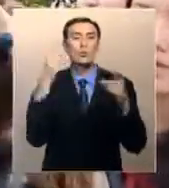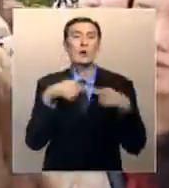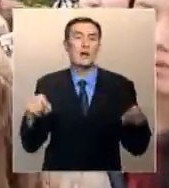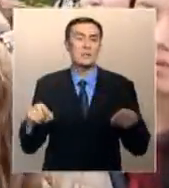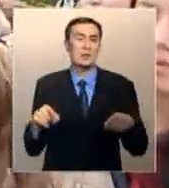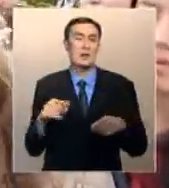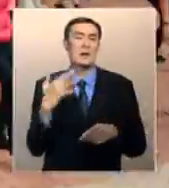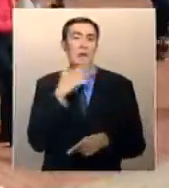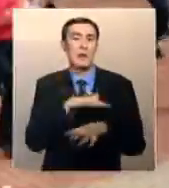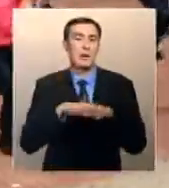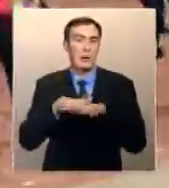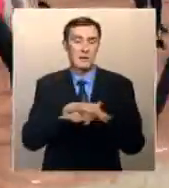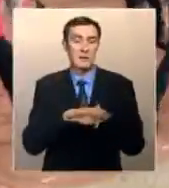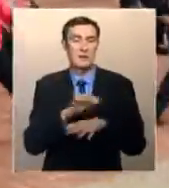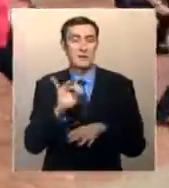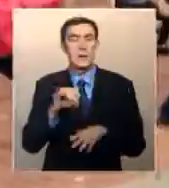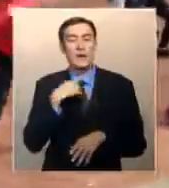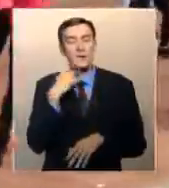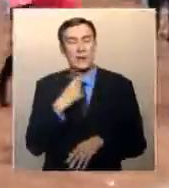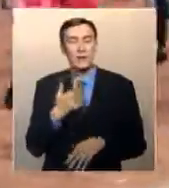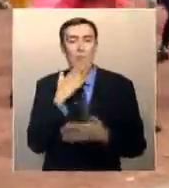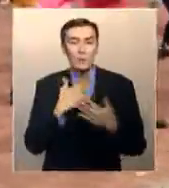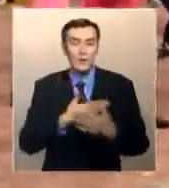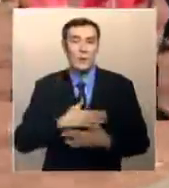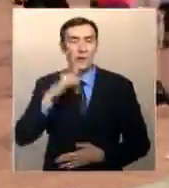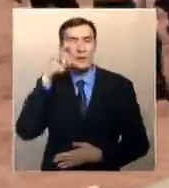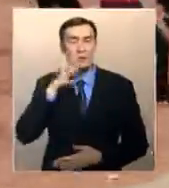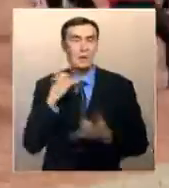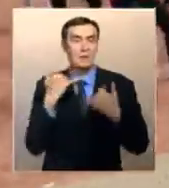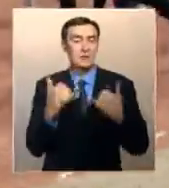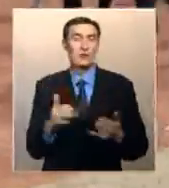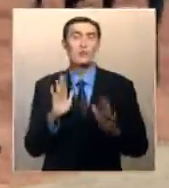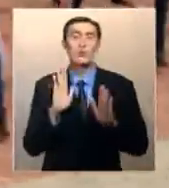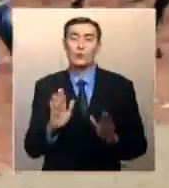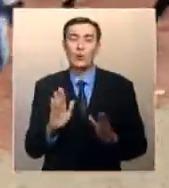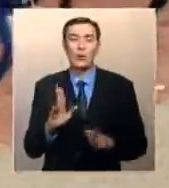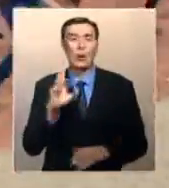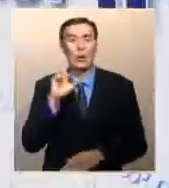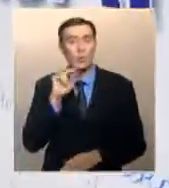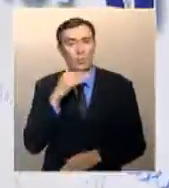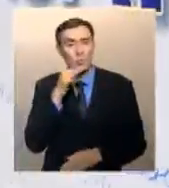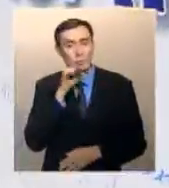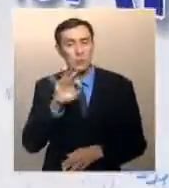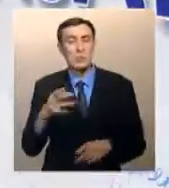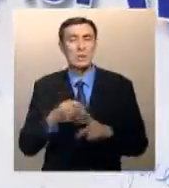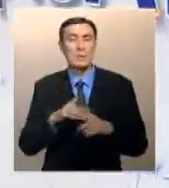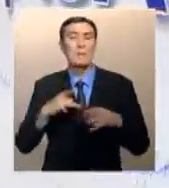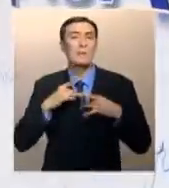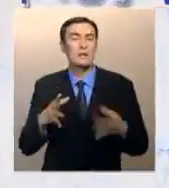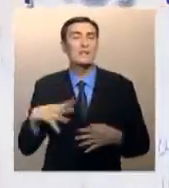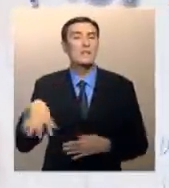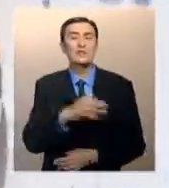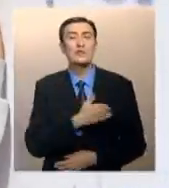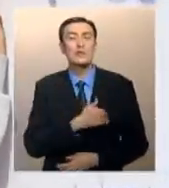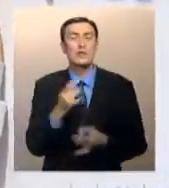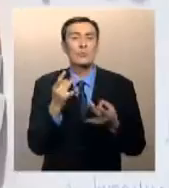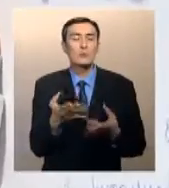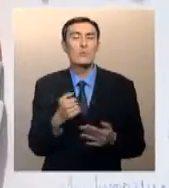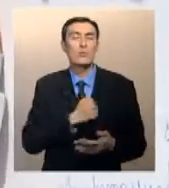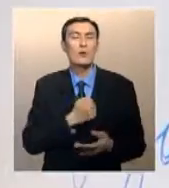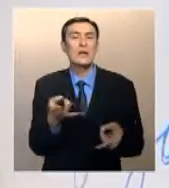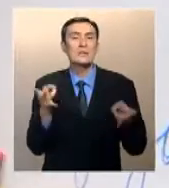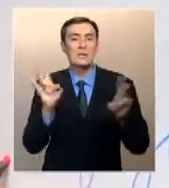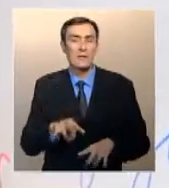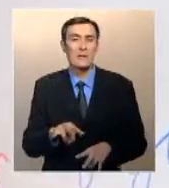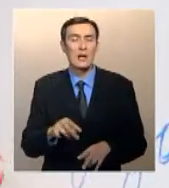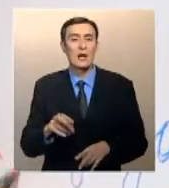говорят участники фестиваля, и признаются в любви к Казахстану. Причем не только устно. На празднике все желающие могли оставить свои